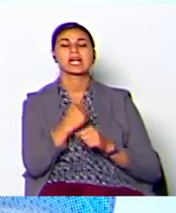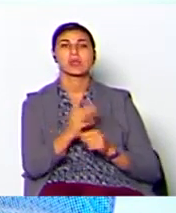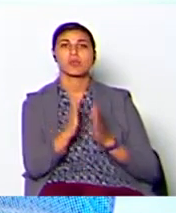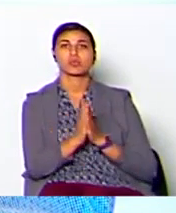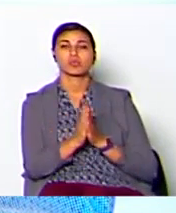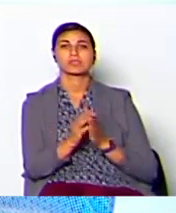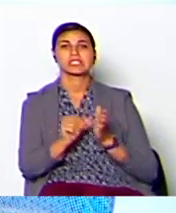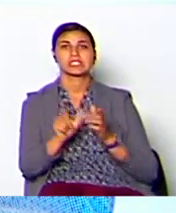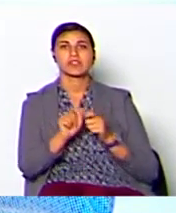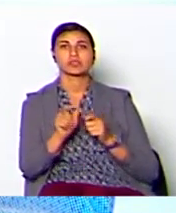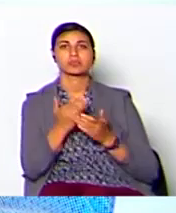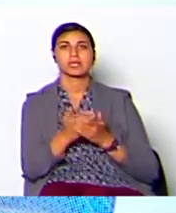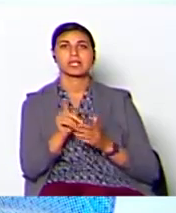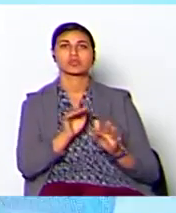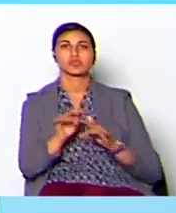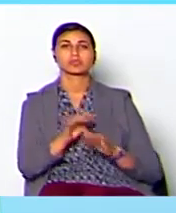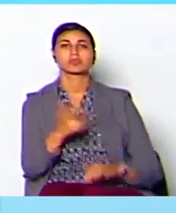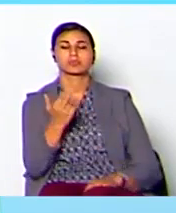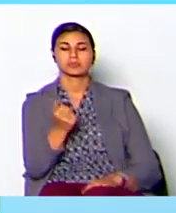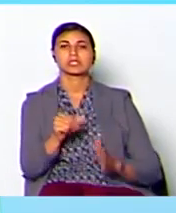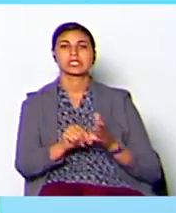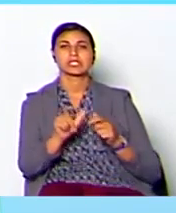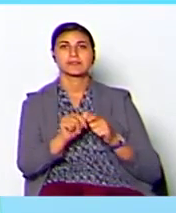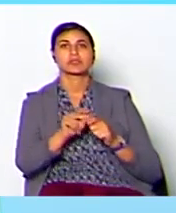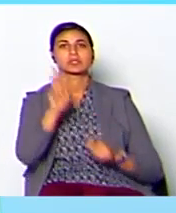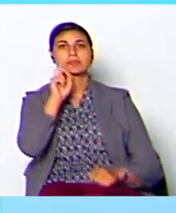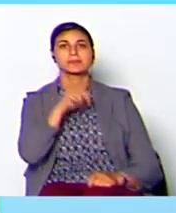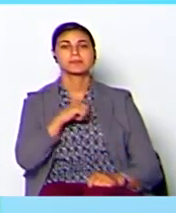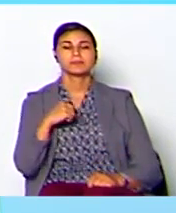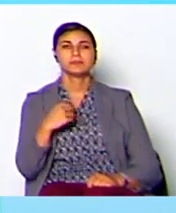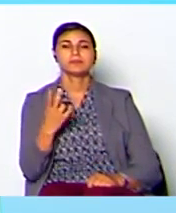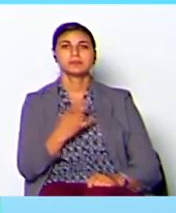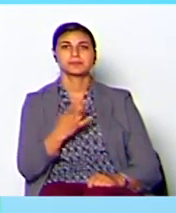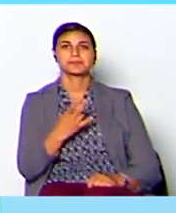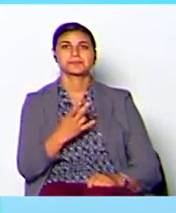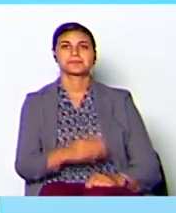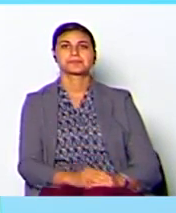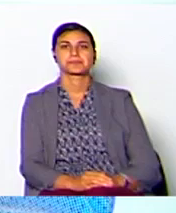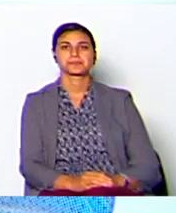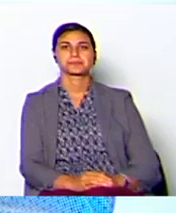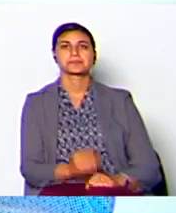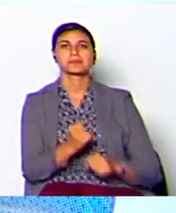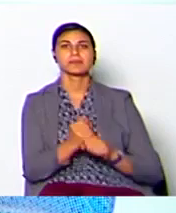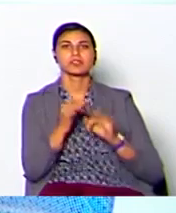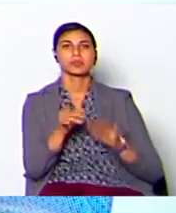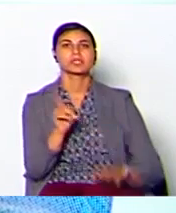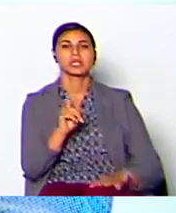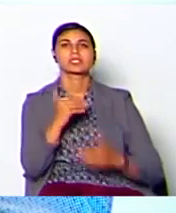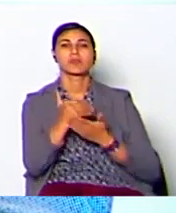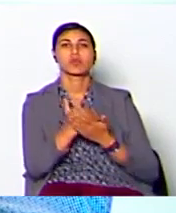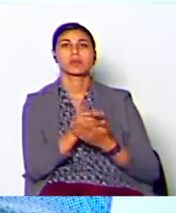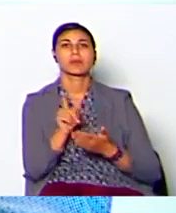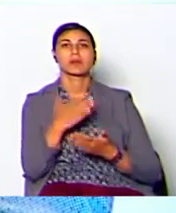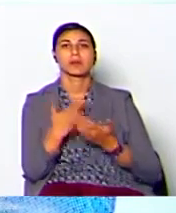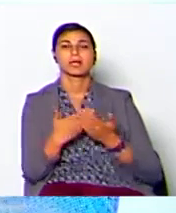მოთხოვდით ინვესტორს, თქვა, რაღაც ღონისძიებების შეკრება? ინვესტორსაც და სახელმწიფოსაც თავის მხრივ უნდა შეიმუშაოს რაღაც პროგრამები, რომ